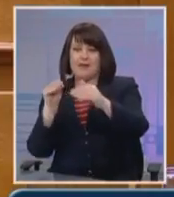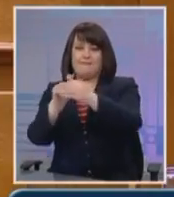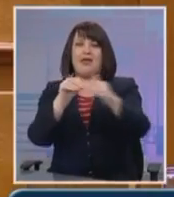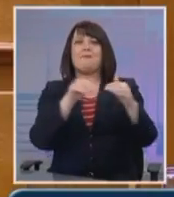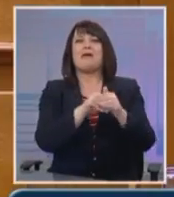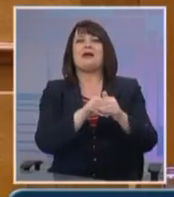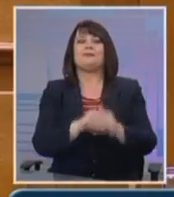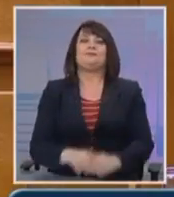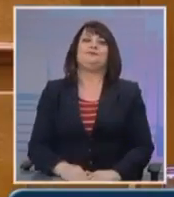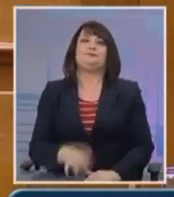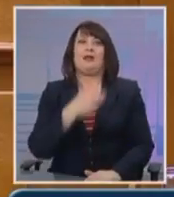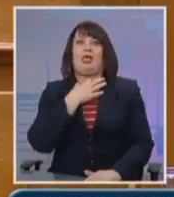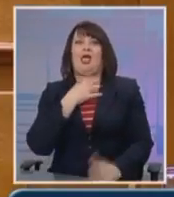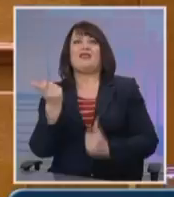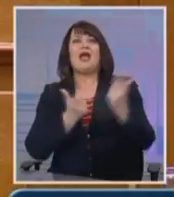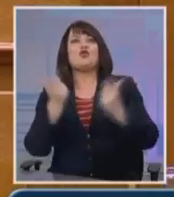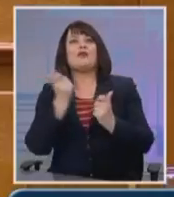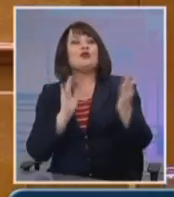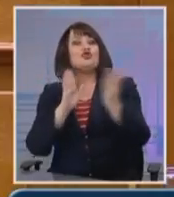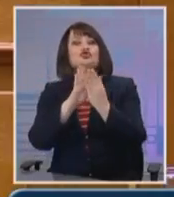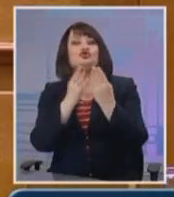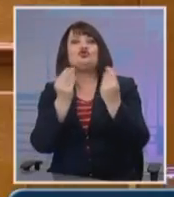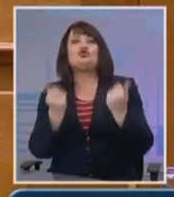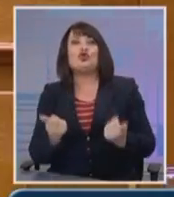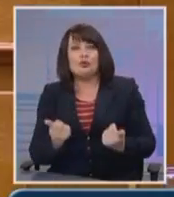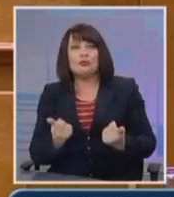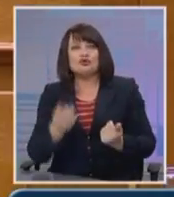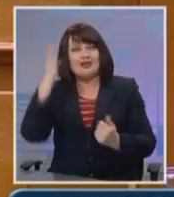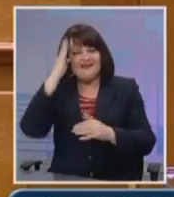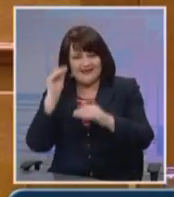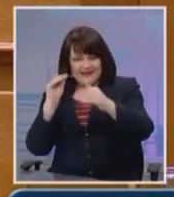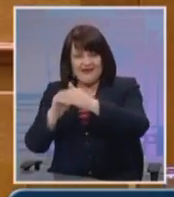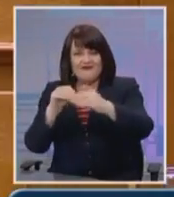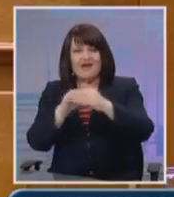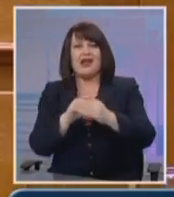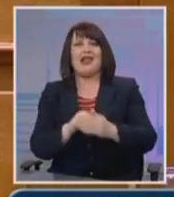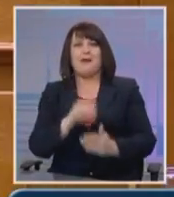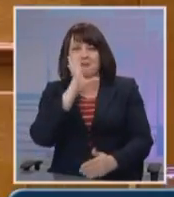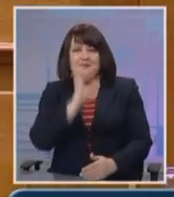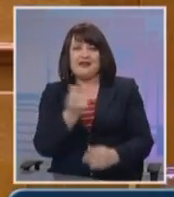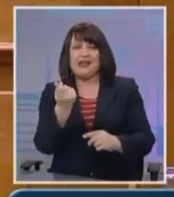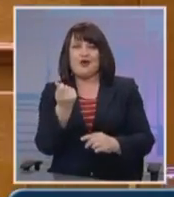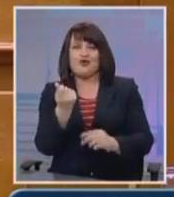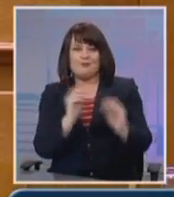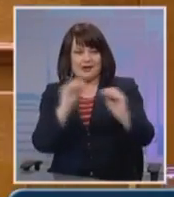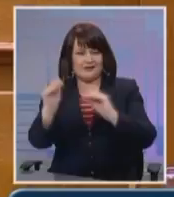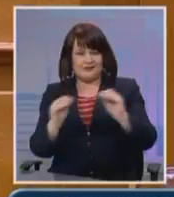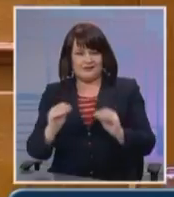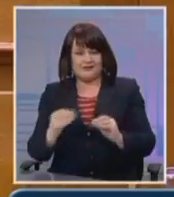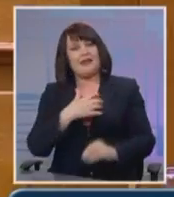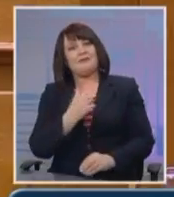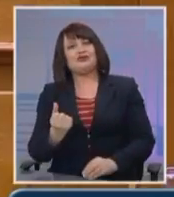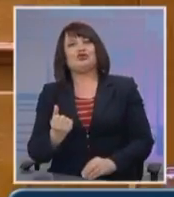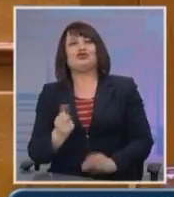αντιμετώπιση του προβλήματος των κόκκινων δανείων θα απελευθερώσει κεφάλαια που θα στραφούν στην πραγματική οικονομία και η αποκατάσταση της